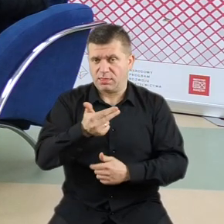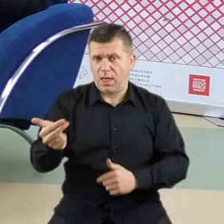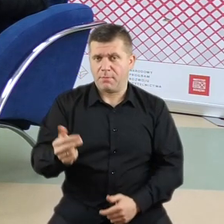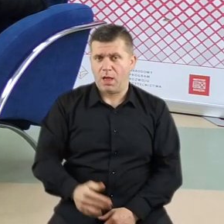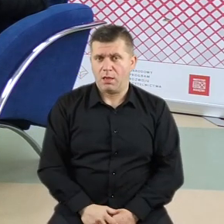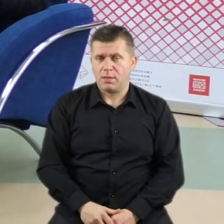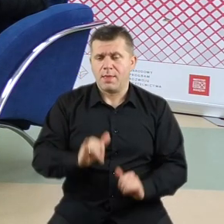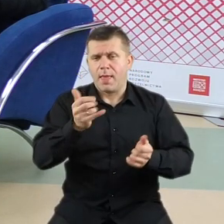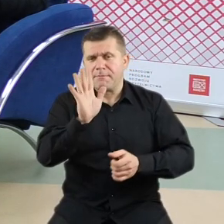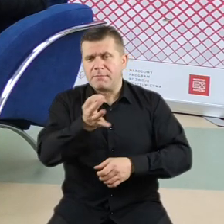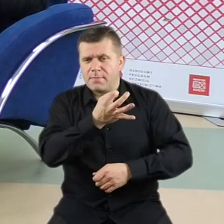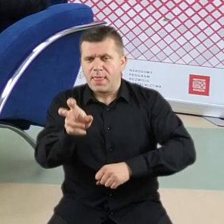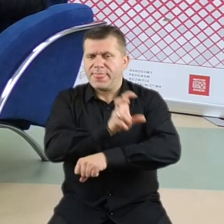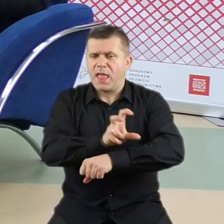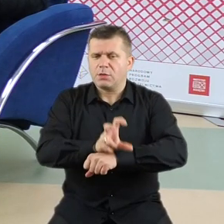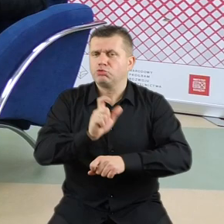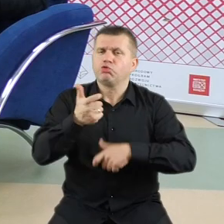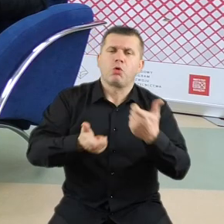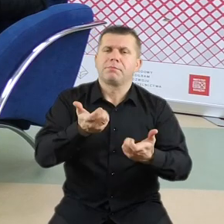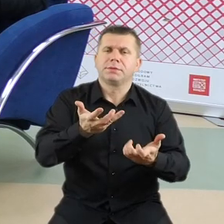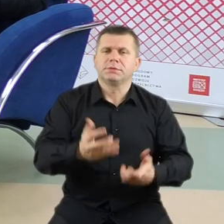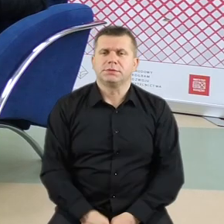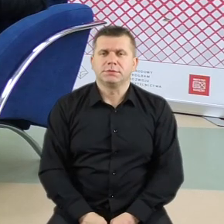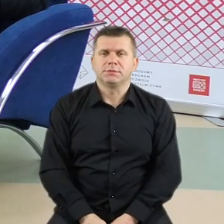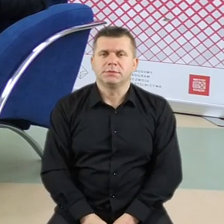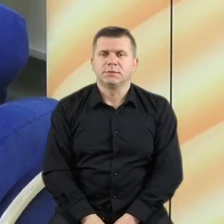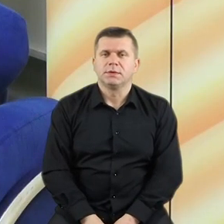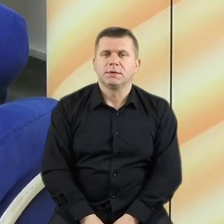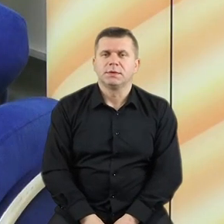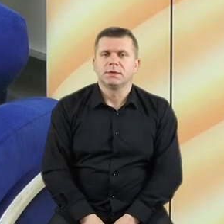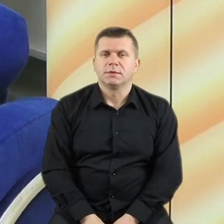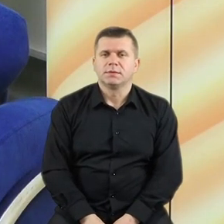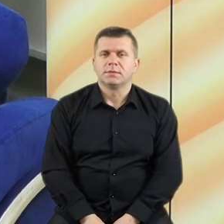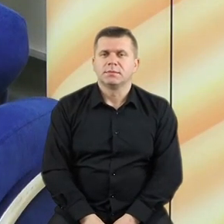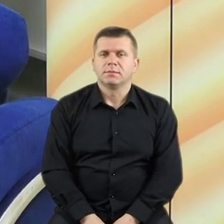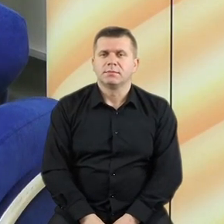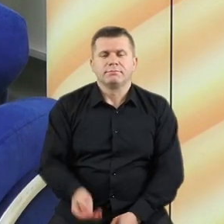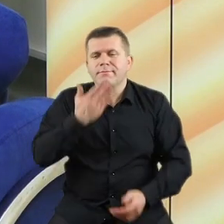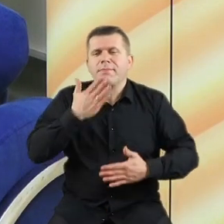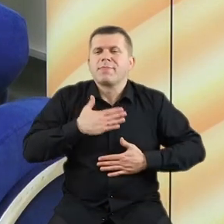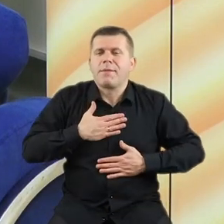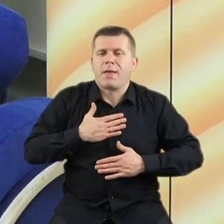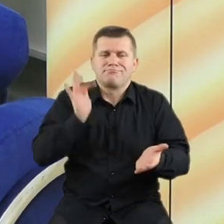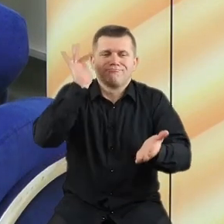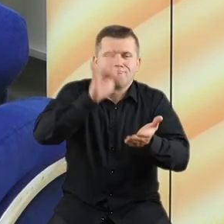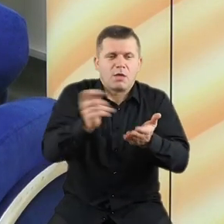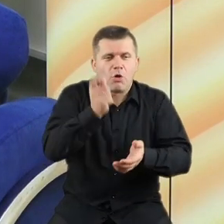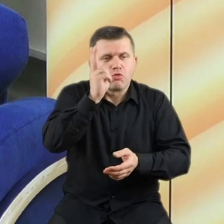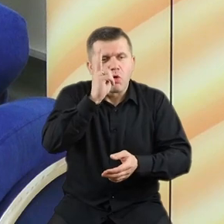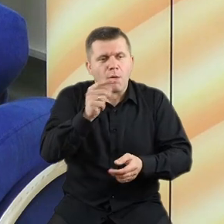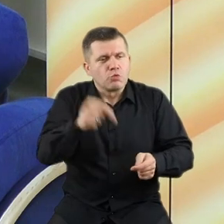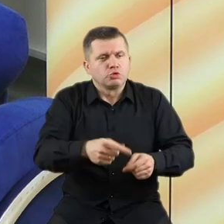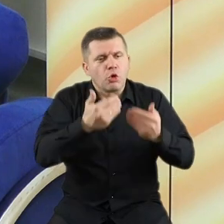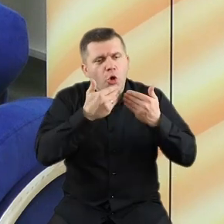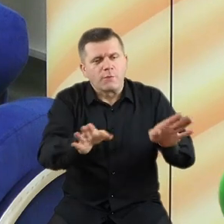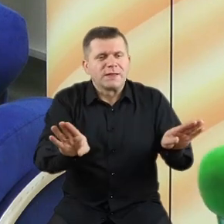temat, jakieś techniki? Co robisz? No tak, nie mam tak, że jadę do kogoś i mówię, no muszę